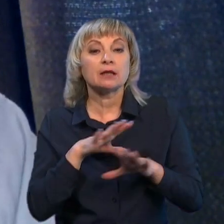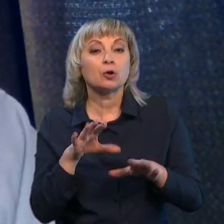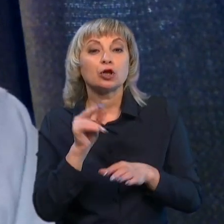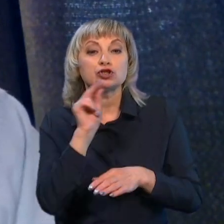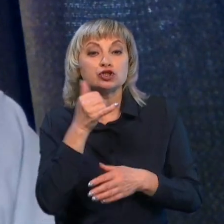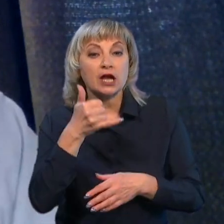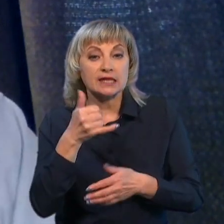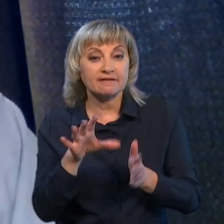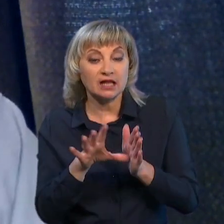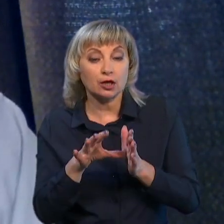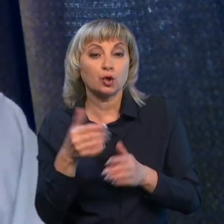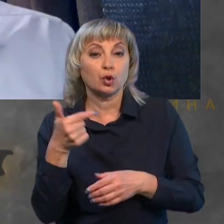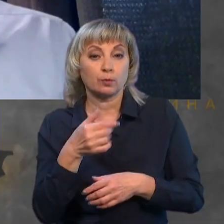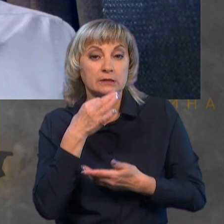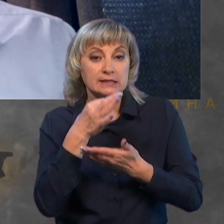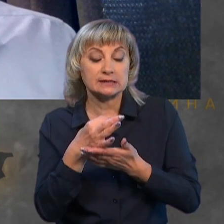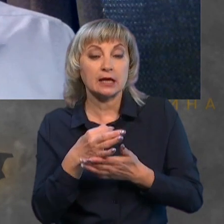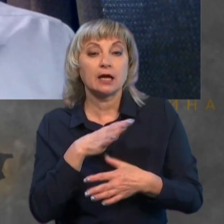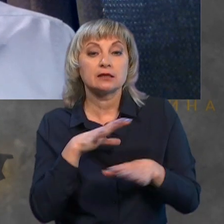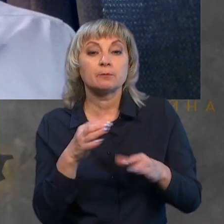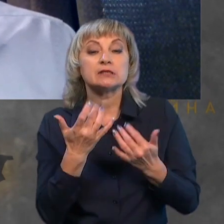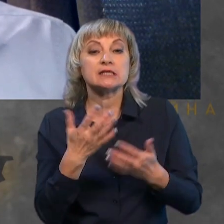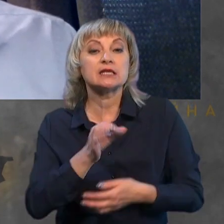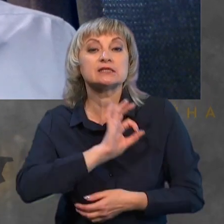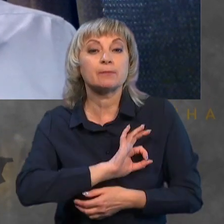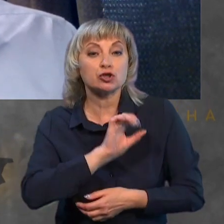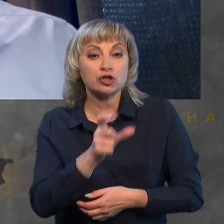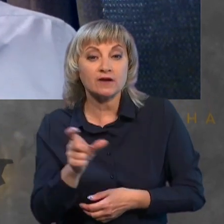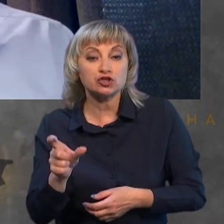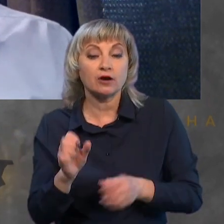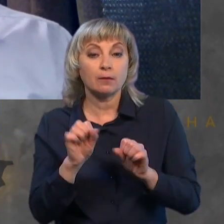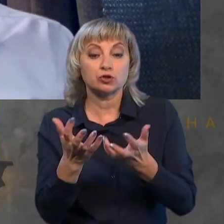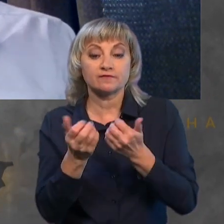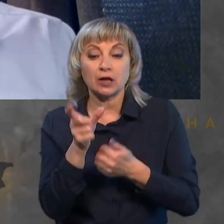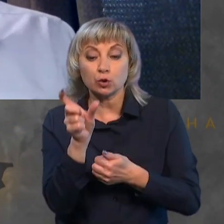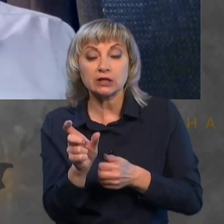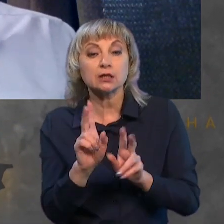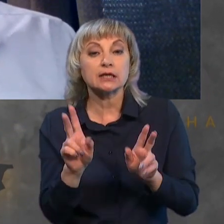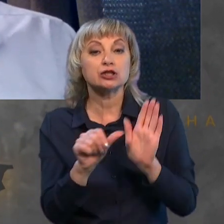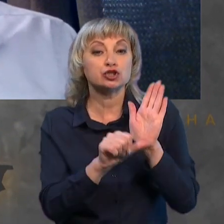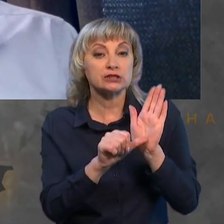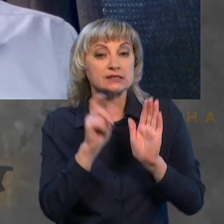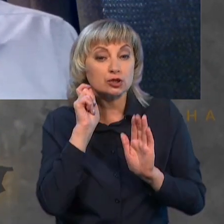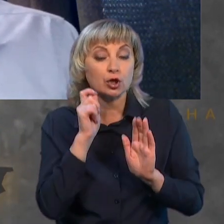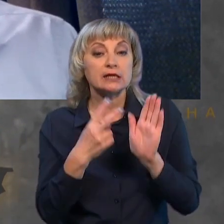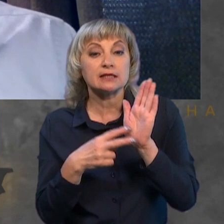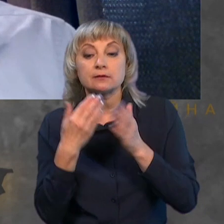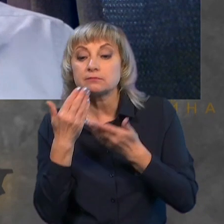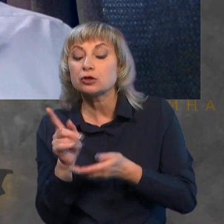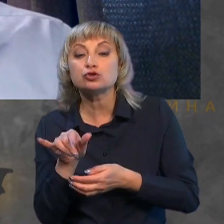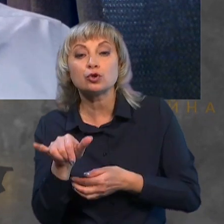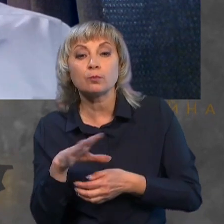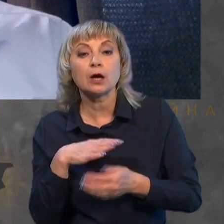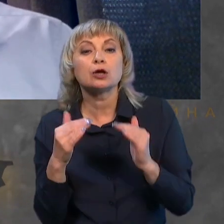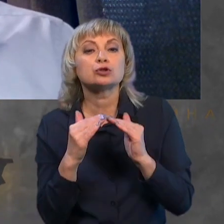електричних. Ну, якщо грубо сказати, розумієте? І не було стільки споживачів. Тобто ви можете взяти людину, якій там 60 років, 70, і запитати, що в неї було